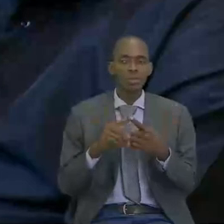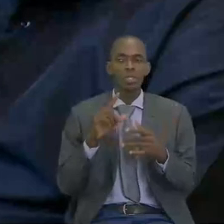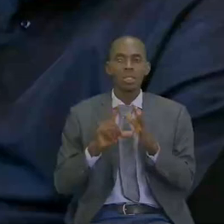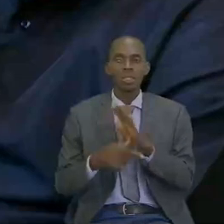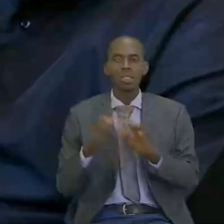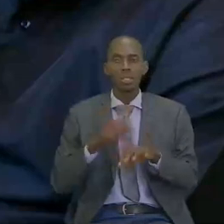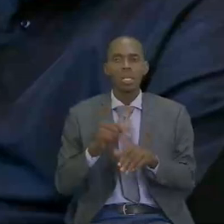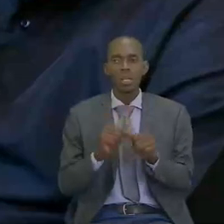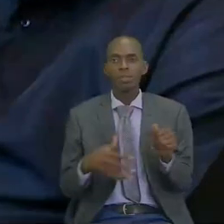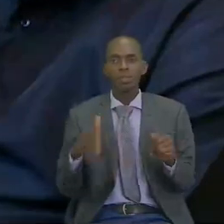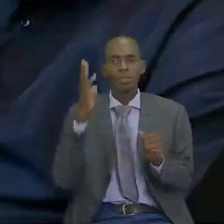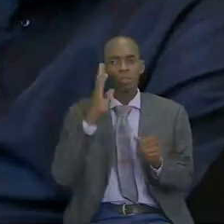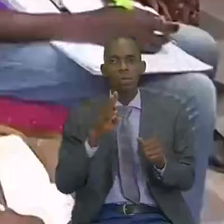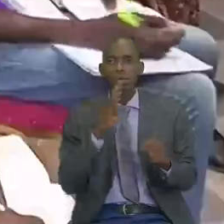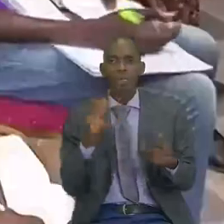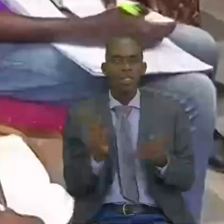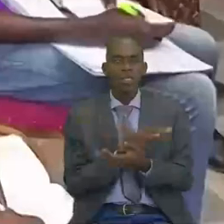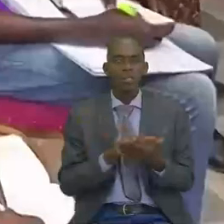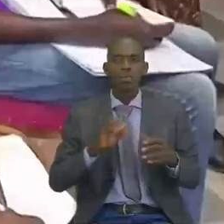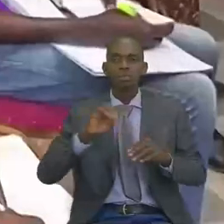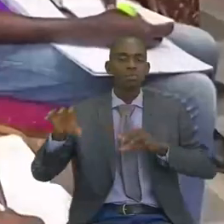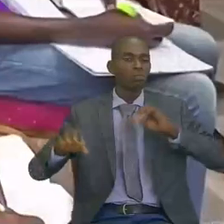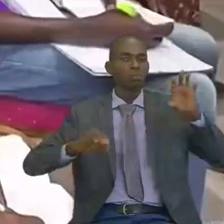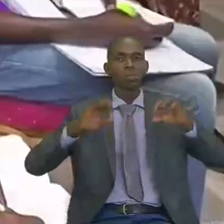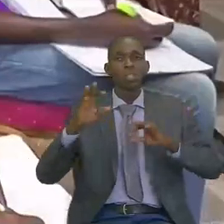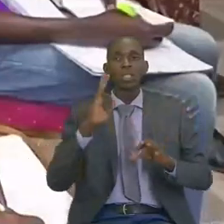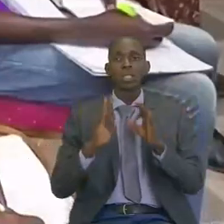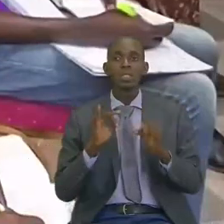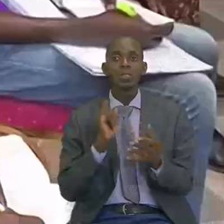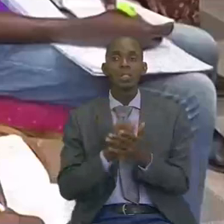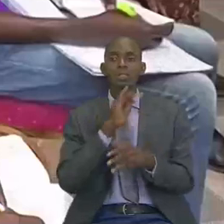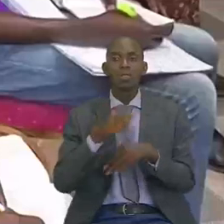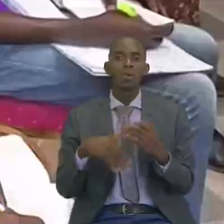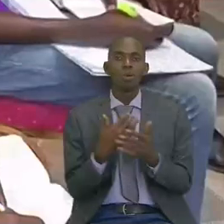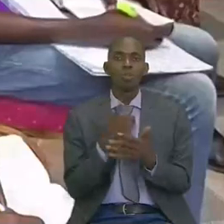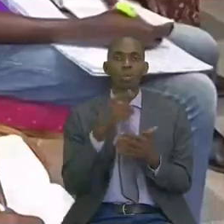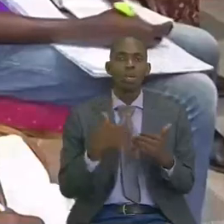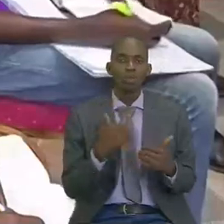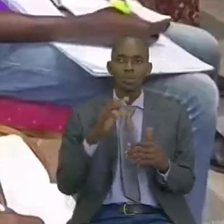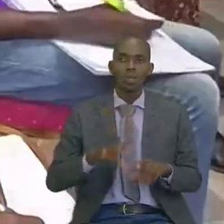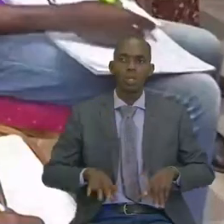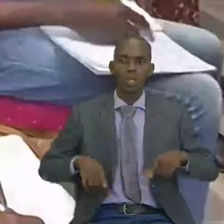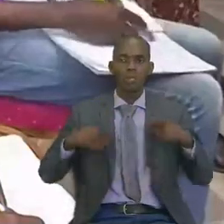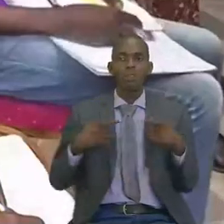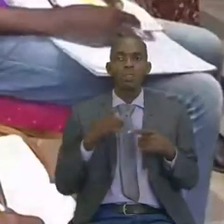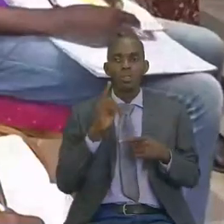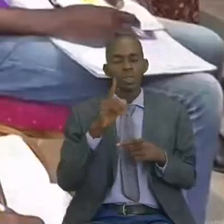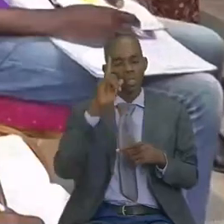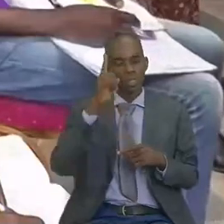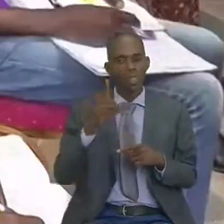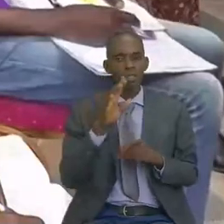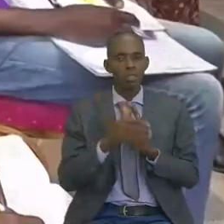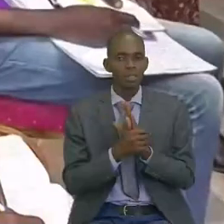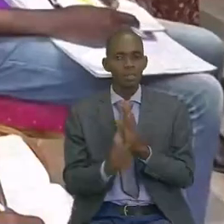fondra, tout sera détruit. Si tout ce que vous avez, votre temps, votre vie, votre talent, et tout est donné au